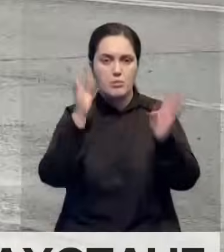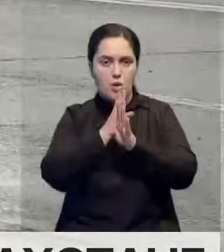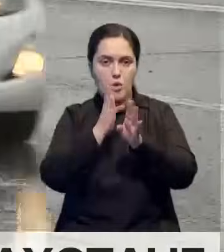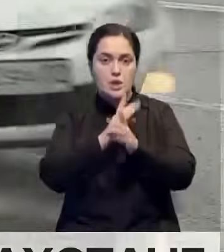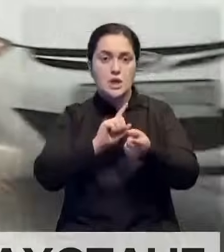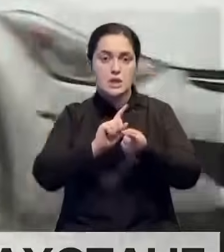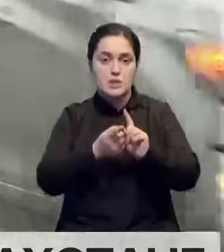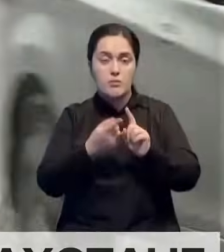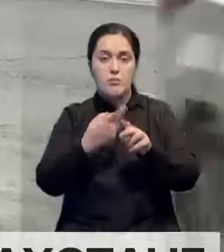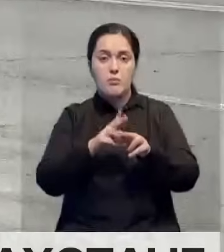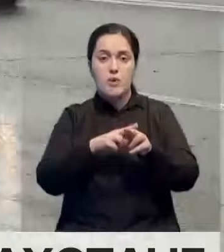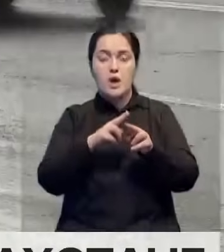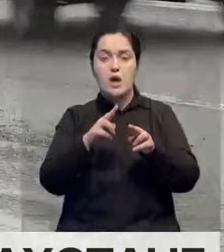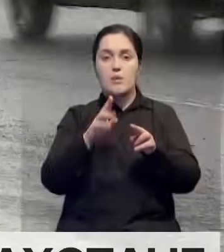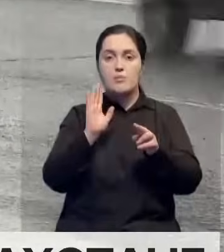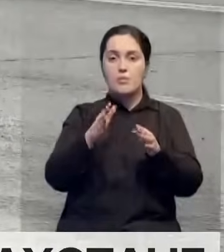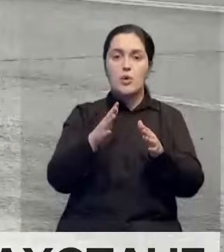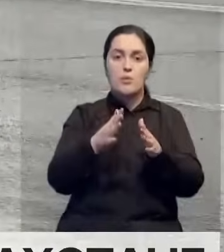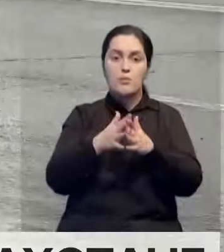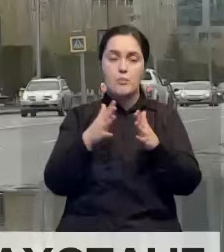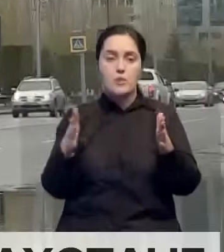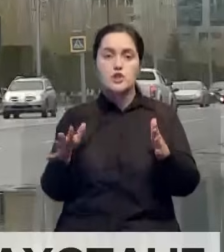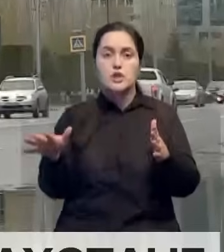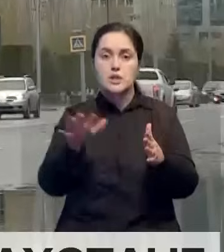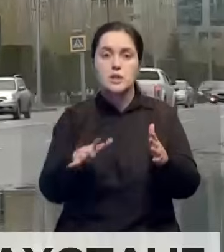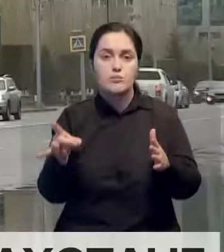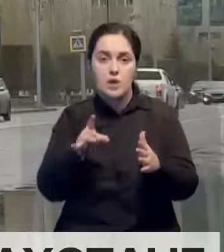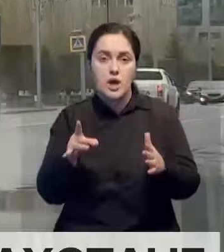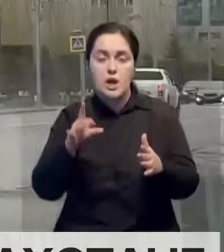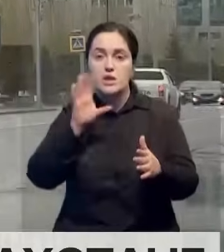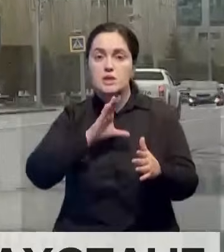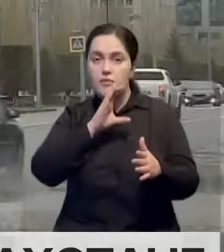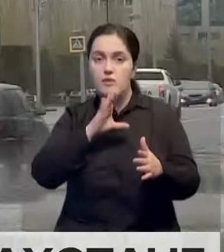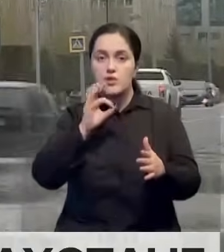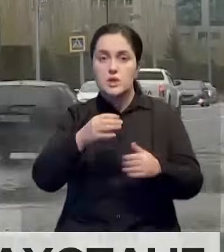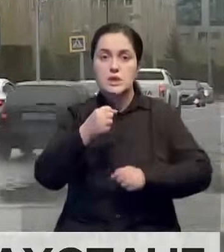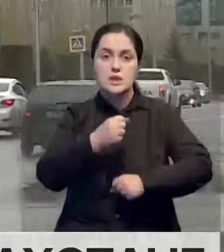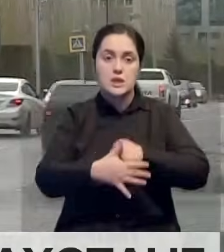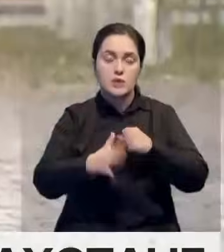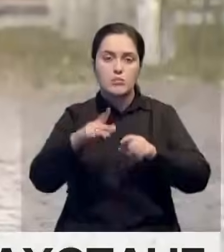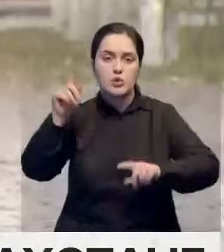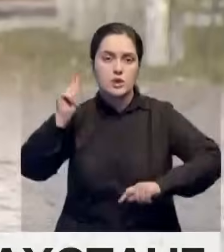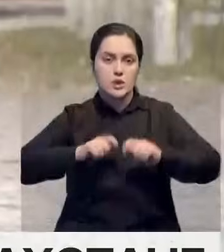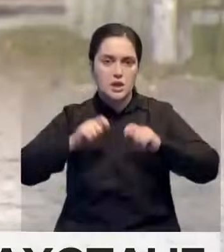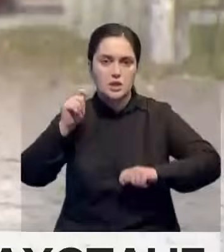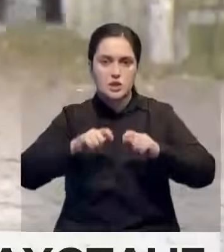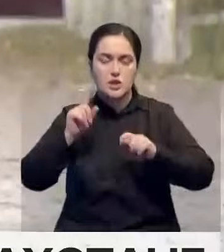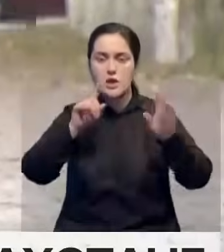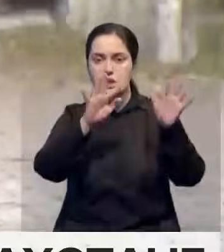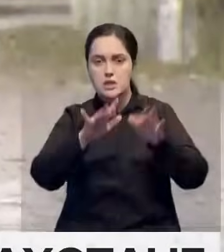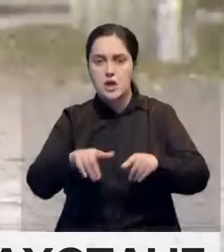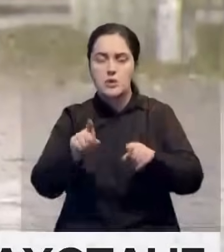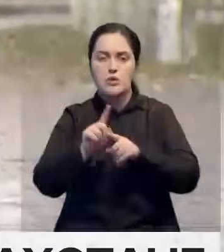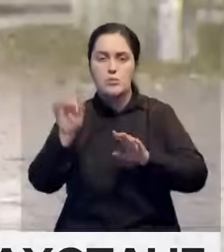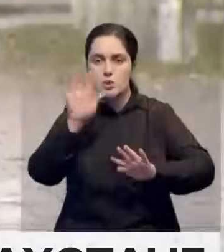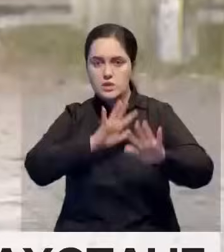циклон, сообщают синоптики. Неустойчивый характер погоды сохранится на большей части республики – на севере, востоке и в центре страны. Пройдут дожди,